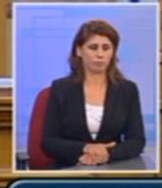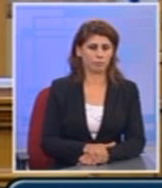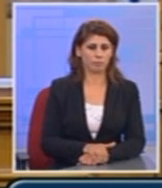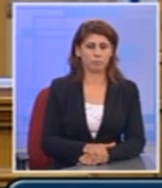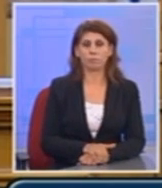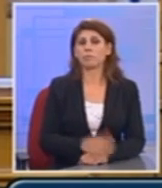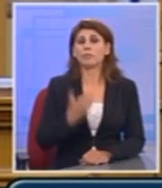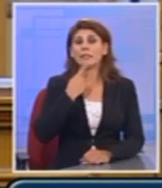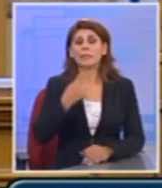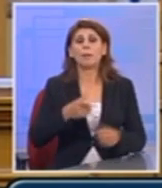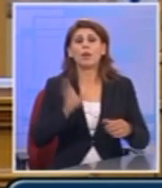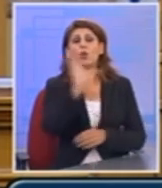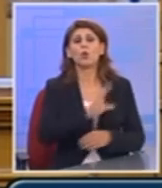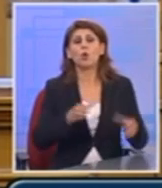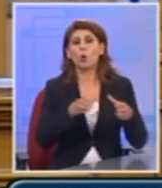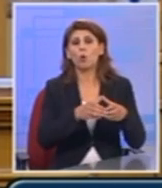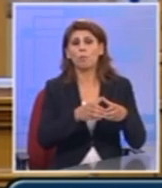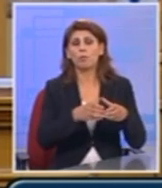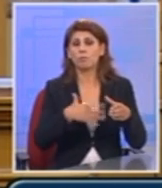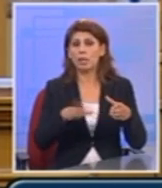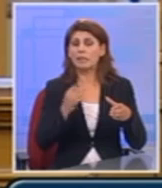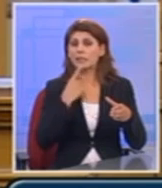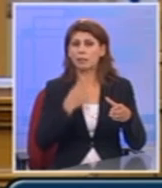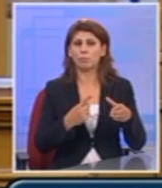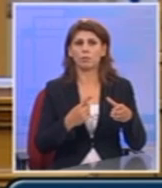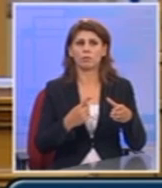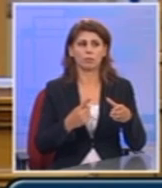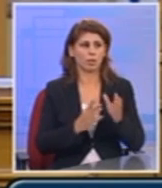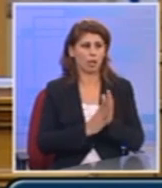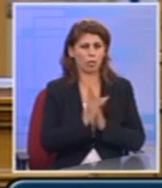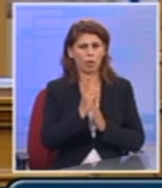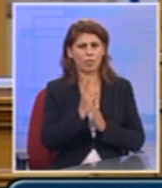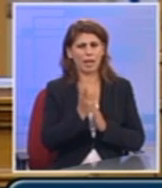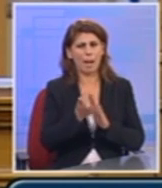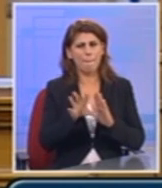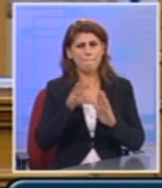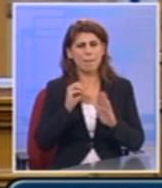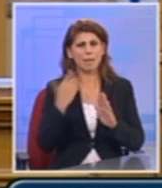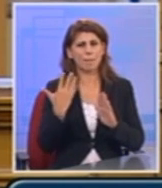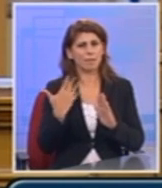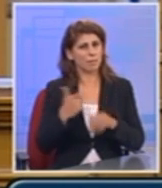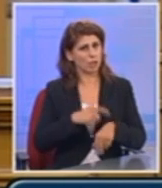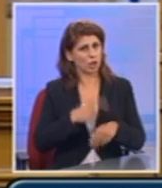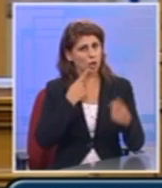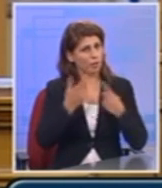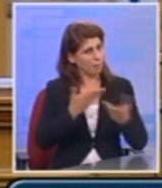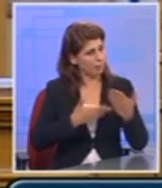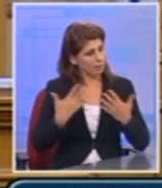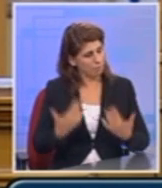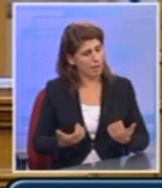ειπώθηκε είναι 125 και υπάρχει ακόμη χρόνος